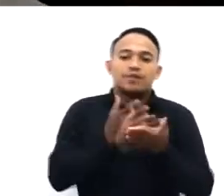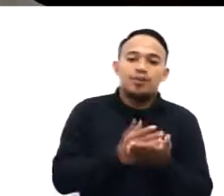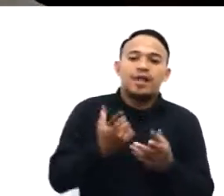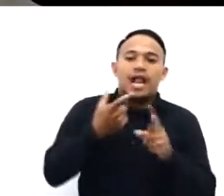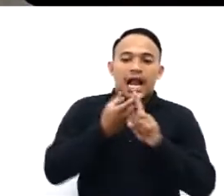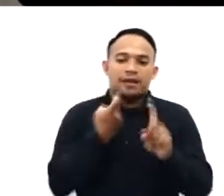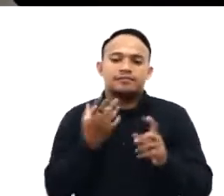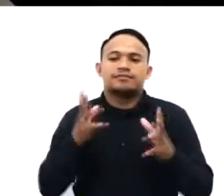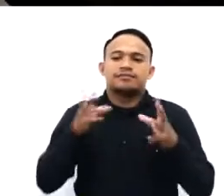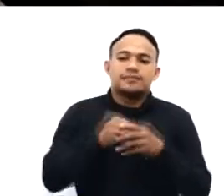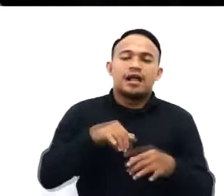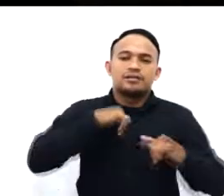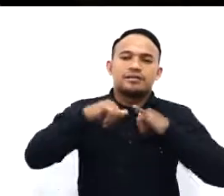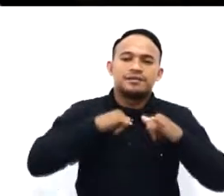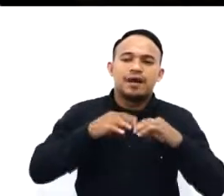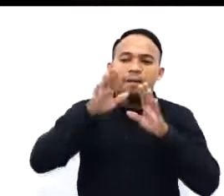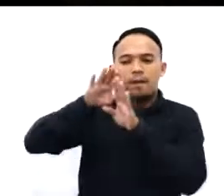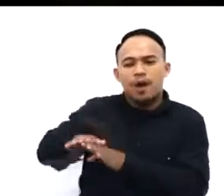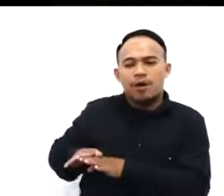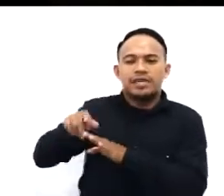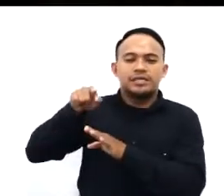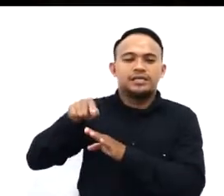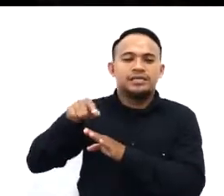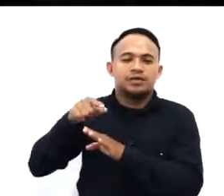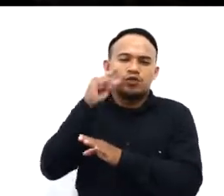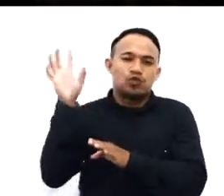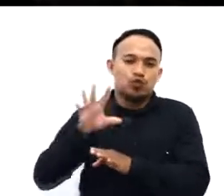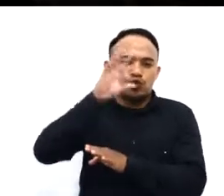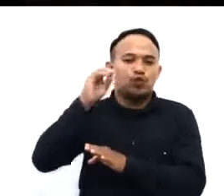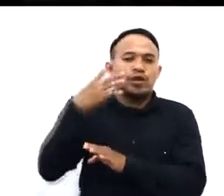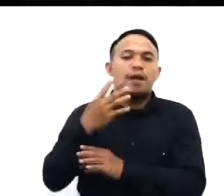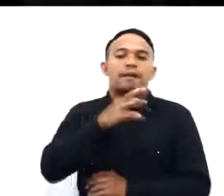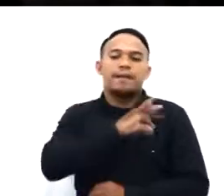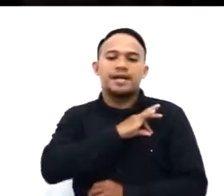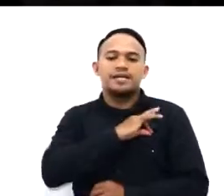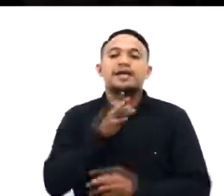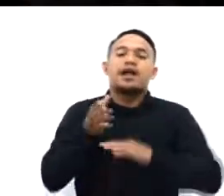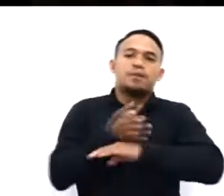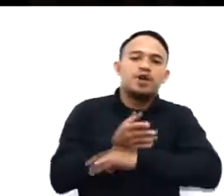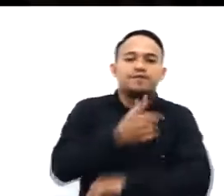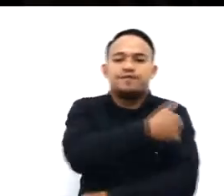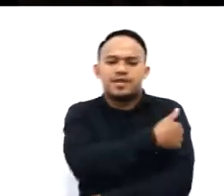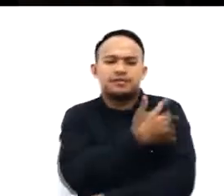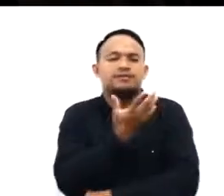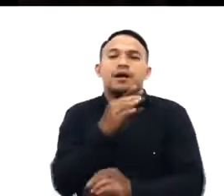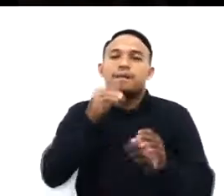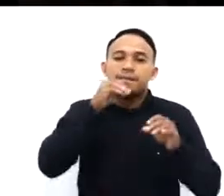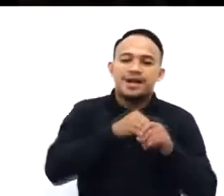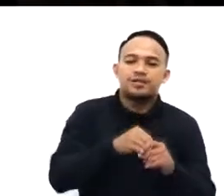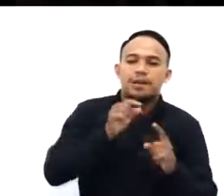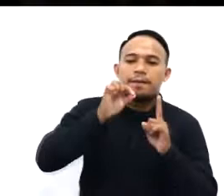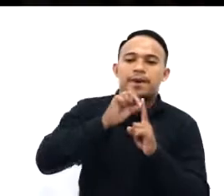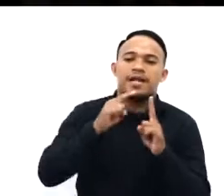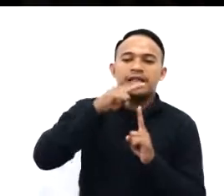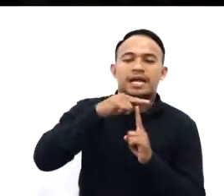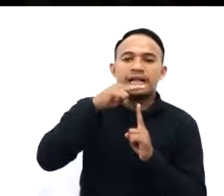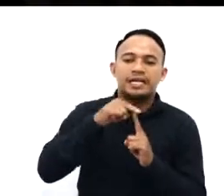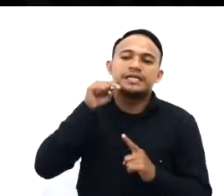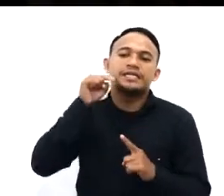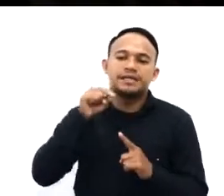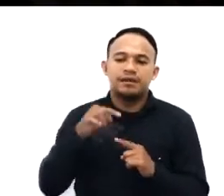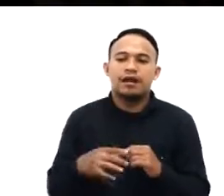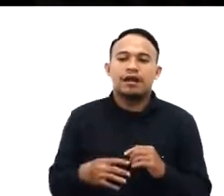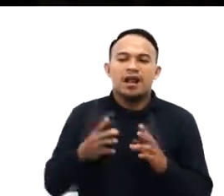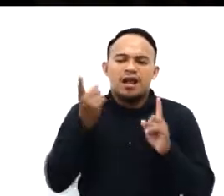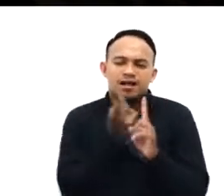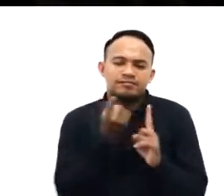ini kurang lebih 800 ASN. Insya Allah PTT terserahkan dan PTT SK-nya tanggal